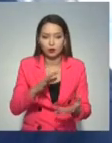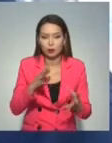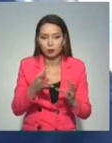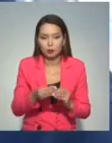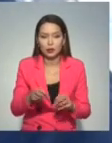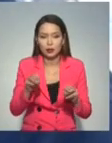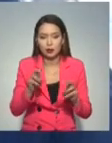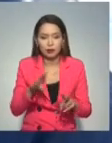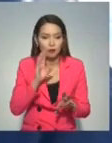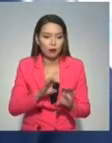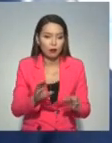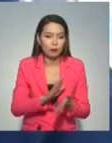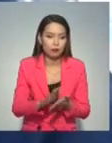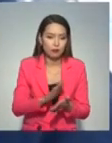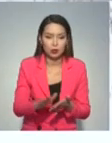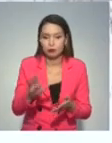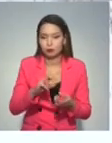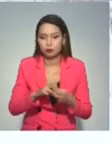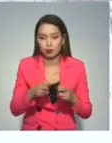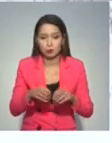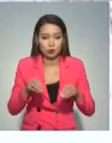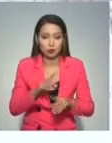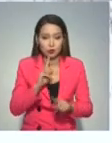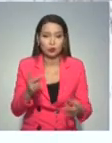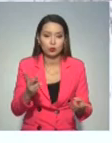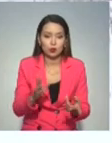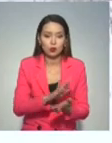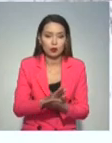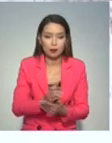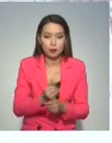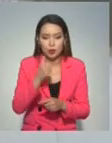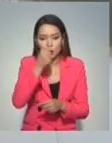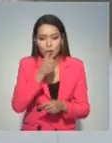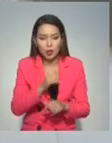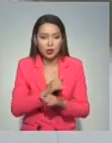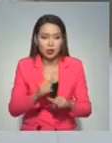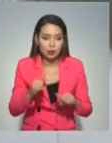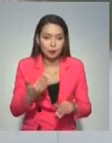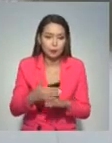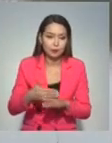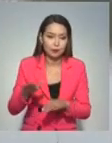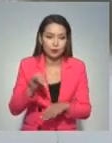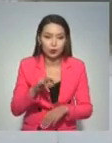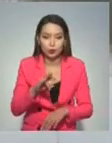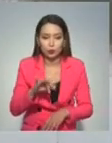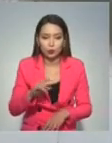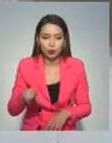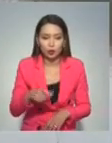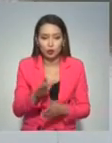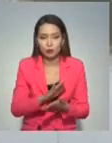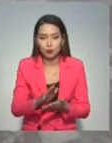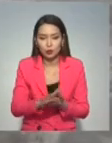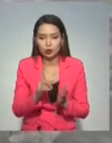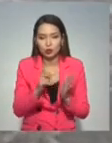барлық арналарын тазартпайынша мәселе шешілмейді. Бірнеше жыл бұрын дүниежүзілік даму банкінен несие алынып, нұраны тазартуға